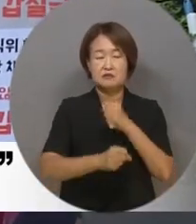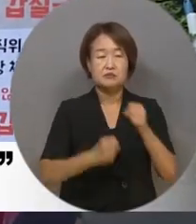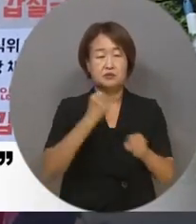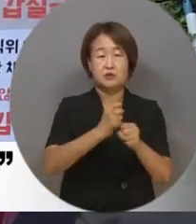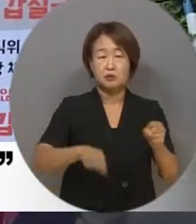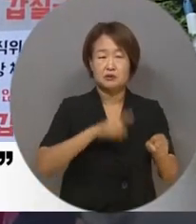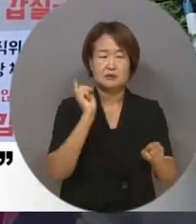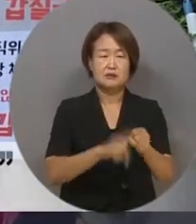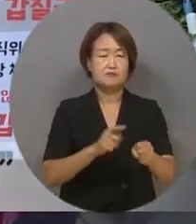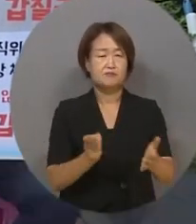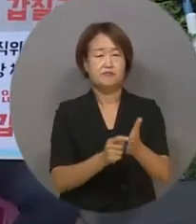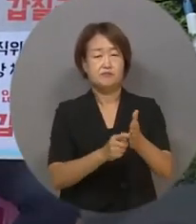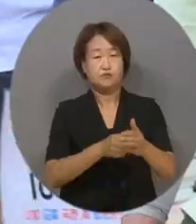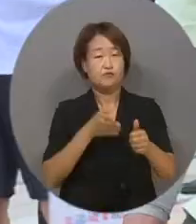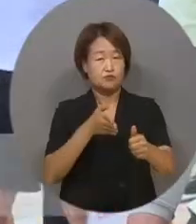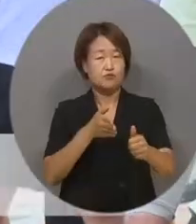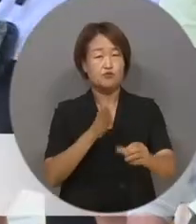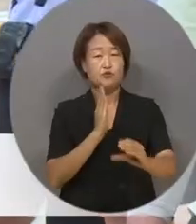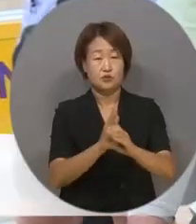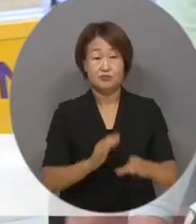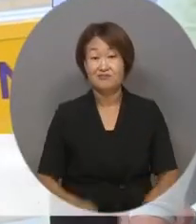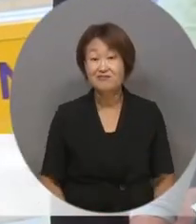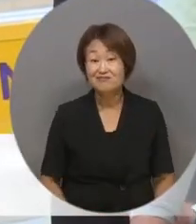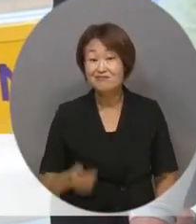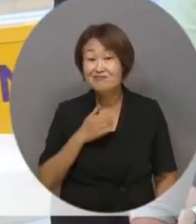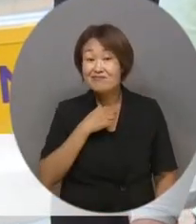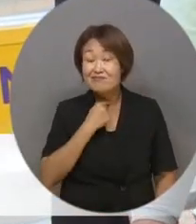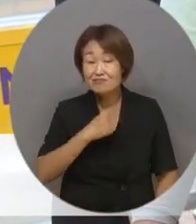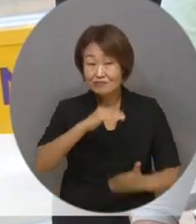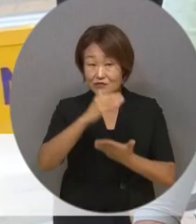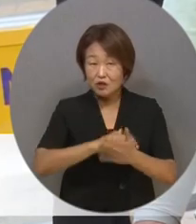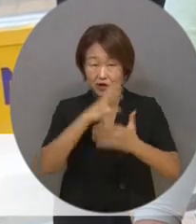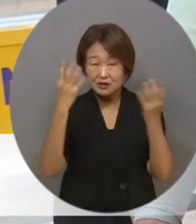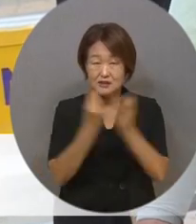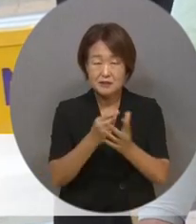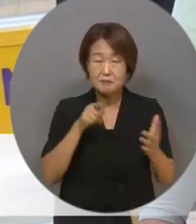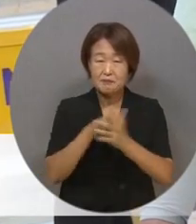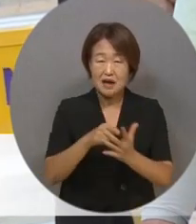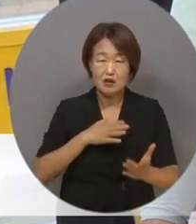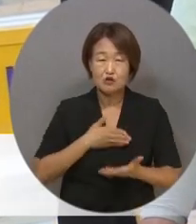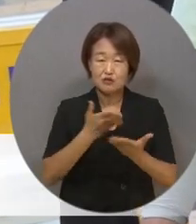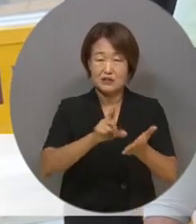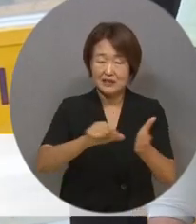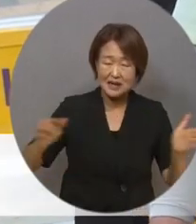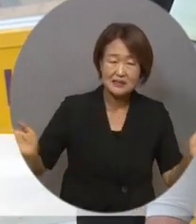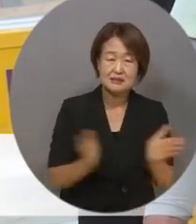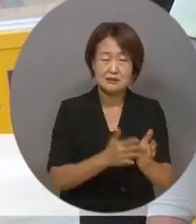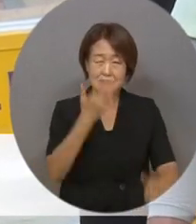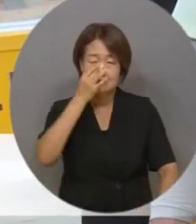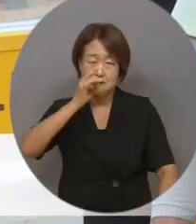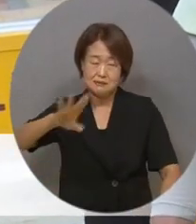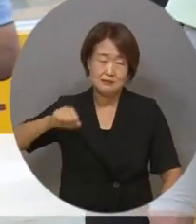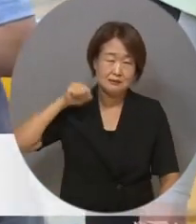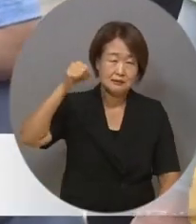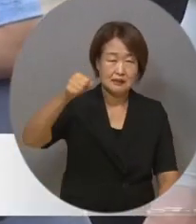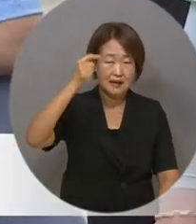정상화를 촉구하고 나섰습니다. 우리 요구사항이 관철될 때까지 끝까지